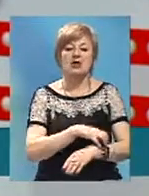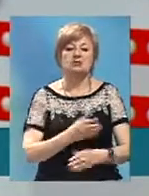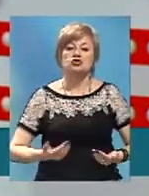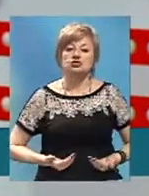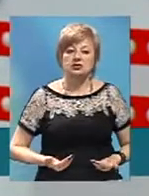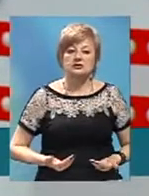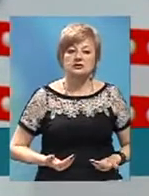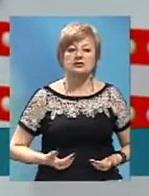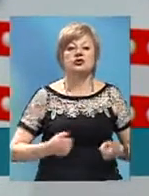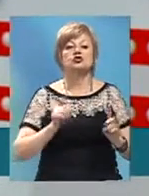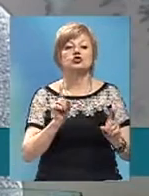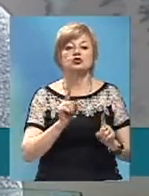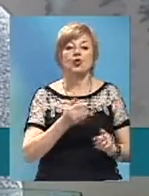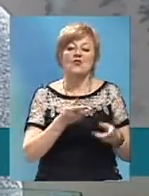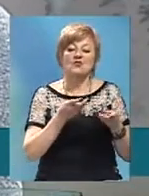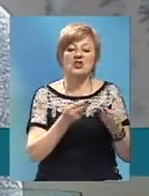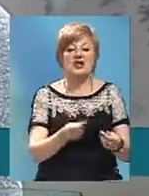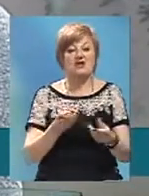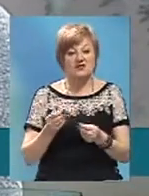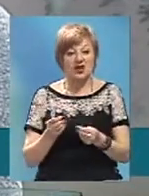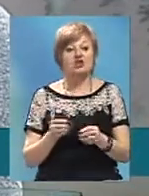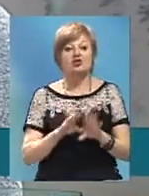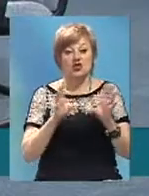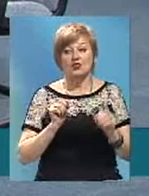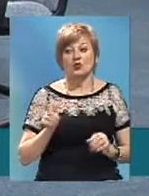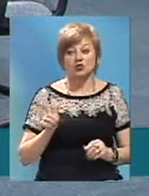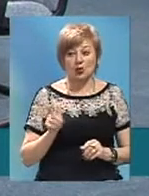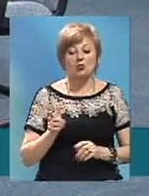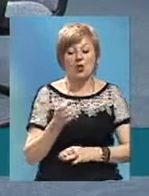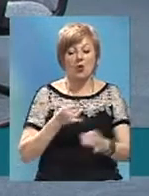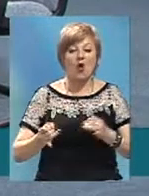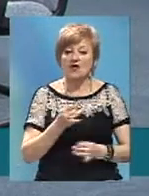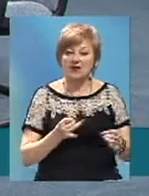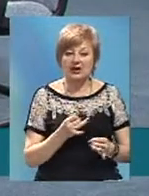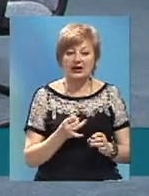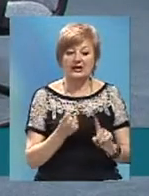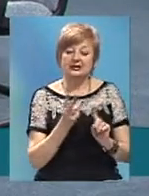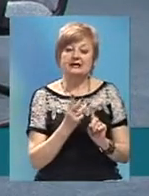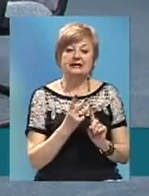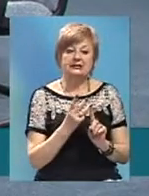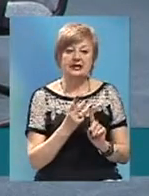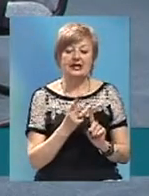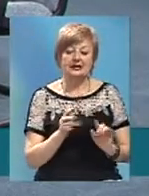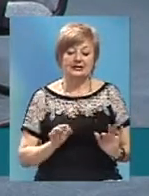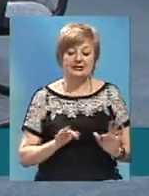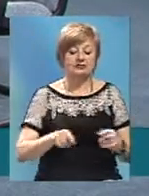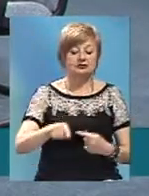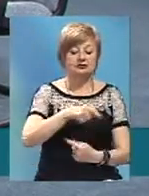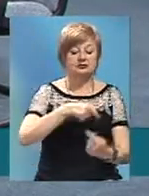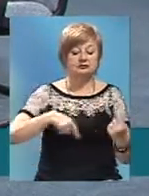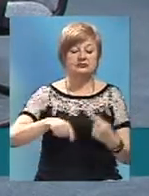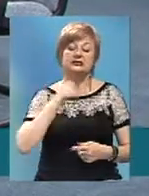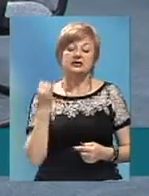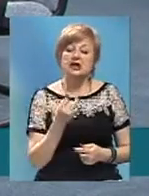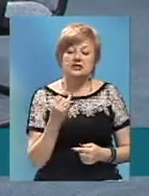вони комунікують, чи вони впливають. І насправді нам вдвох, ми обговорювали, нам оцей третій захід цікавий саме тим,